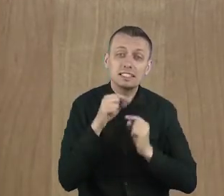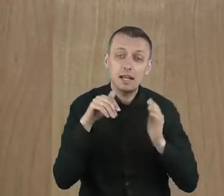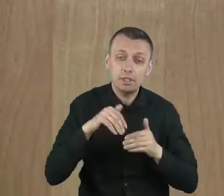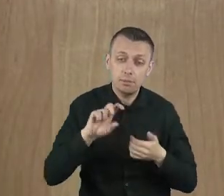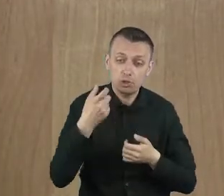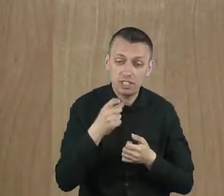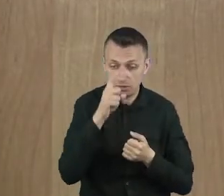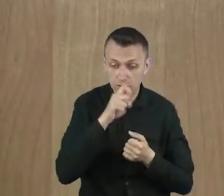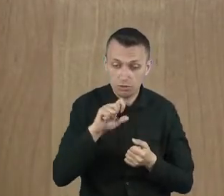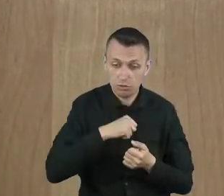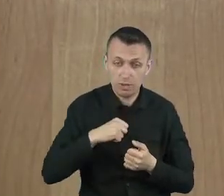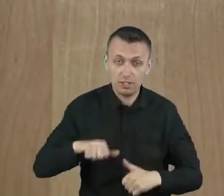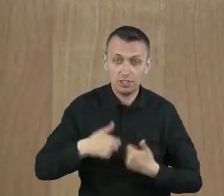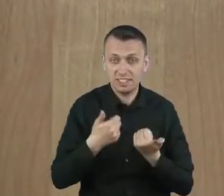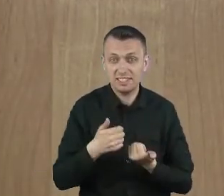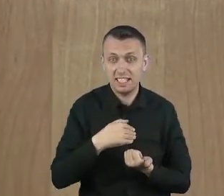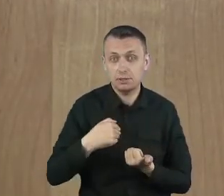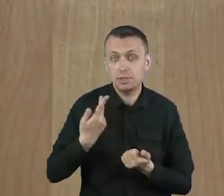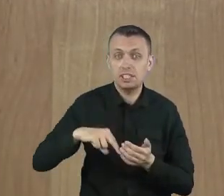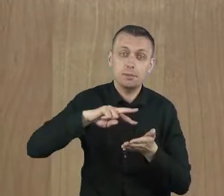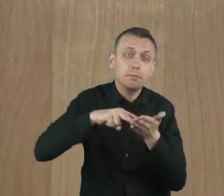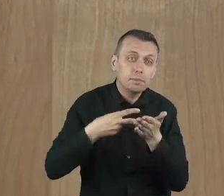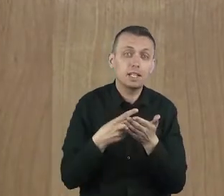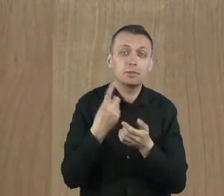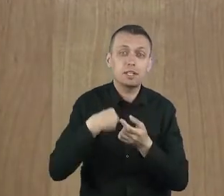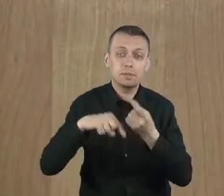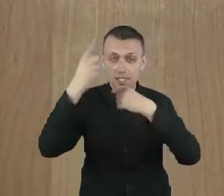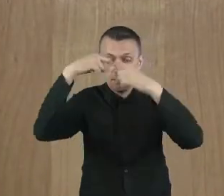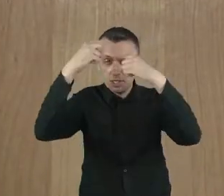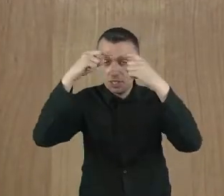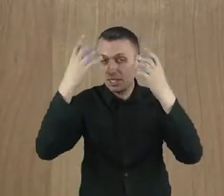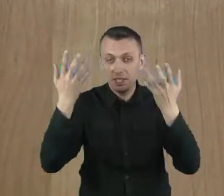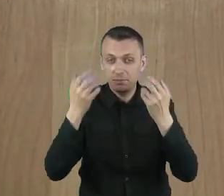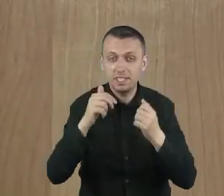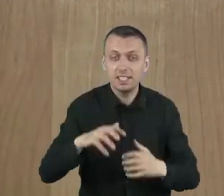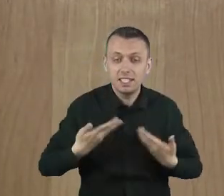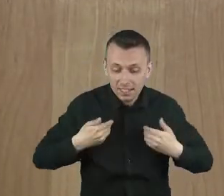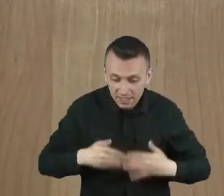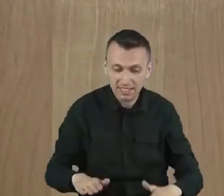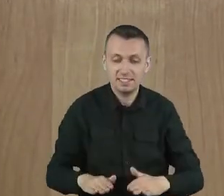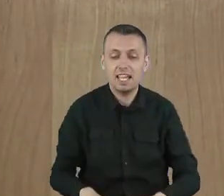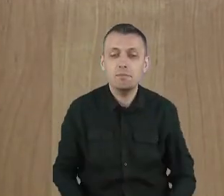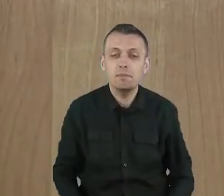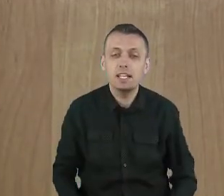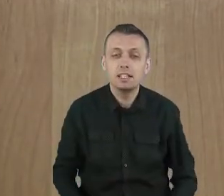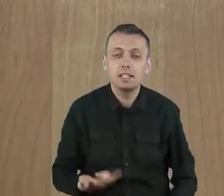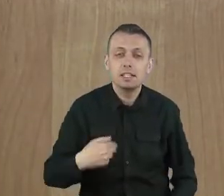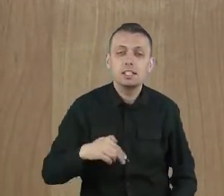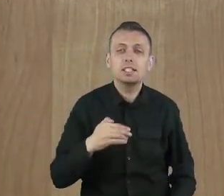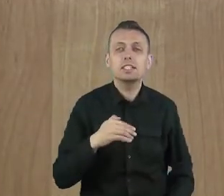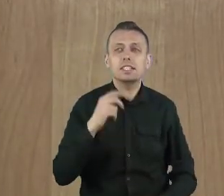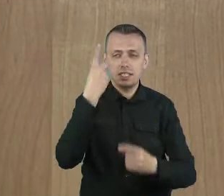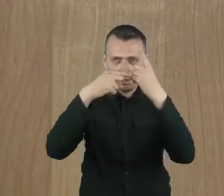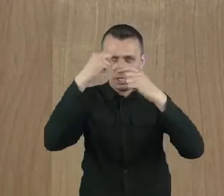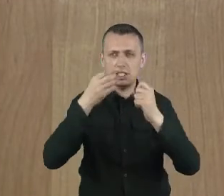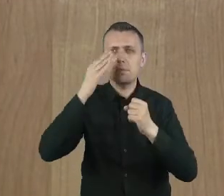może się coś na niej wydarzyć. Oczywiście my nie zakładamy tego, my tego nie chcemy, nie bierzemy tego